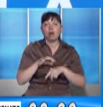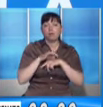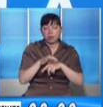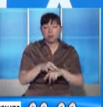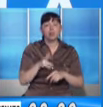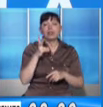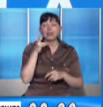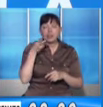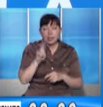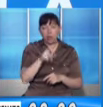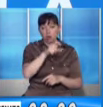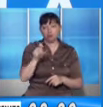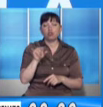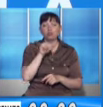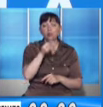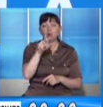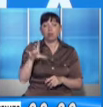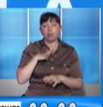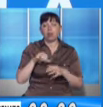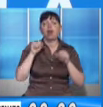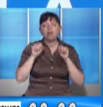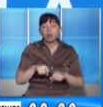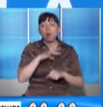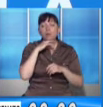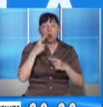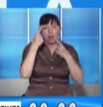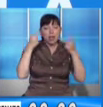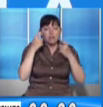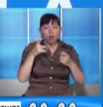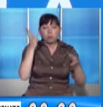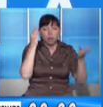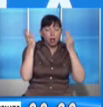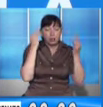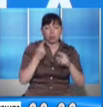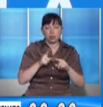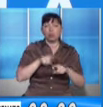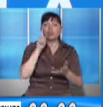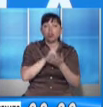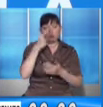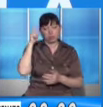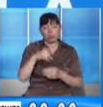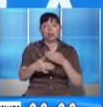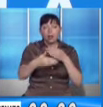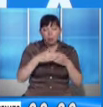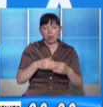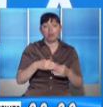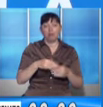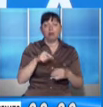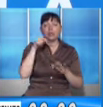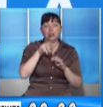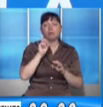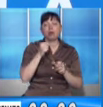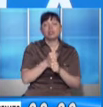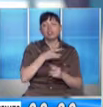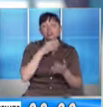pentru cetățeni, pentru ca ei să aibă acces la multitudine de informații pe care trebuie să le cunoască înainte de a face alegerea